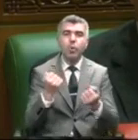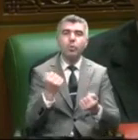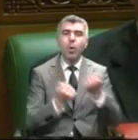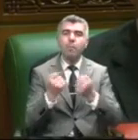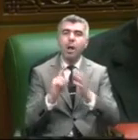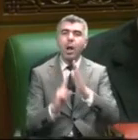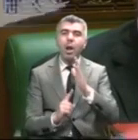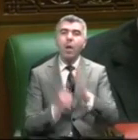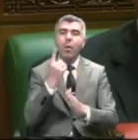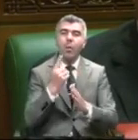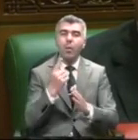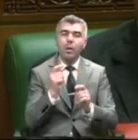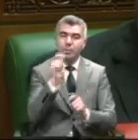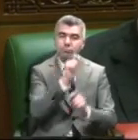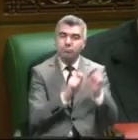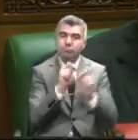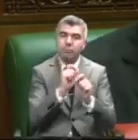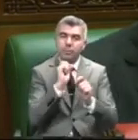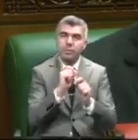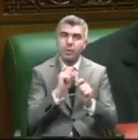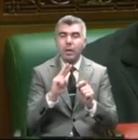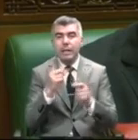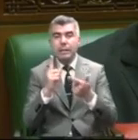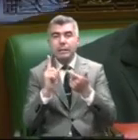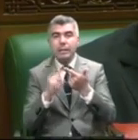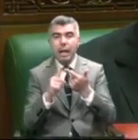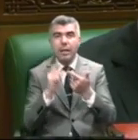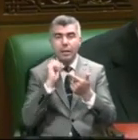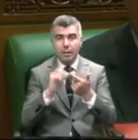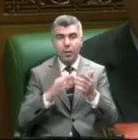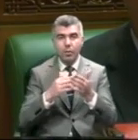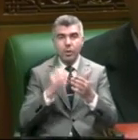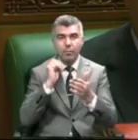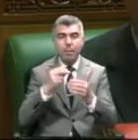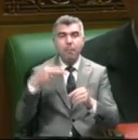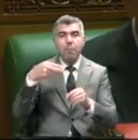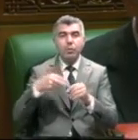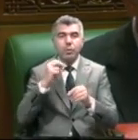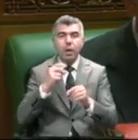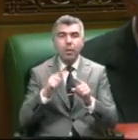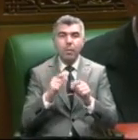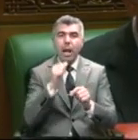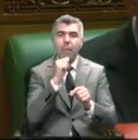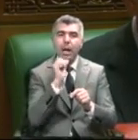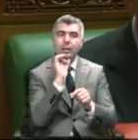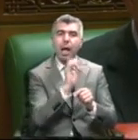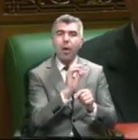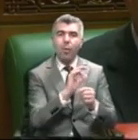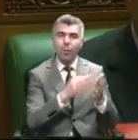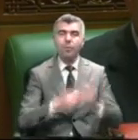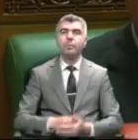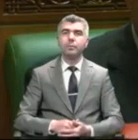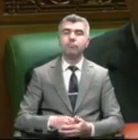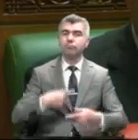محليه الصنع وتطوير اخرى تعمل بالوقود الهيدروجيني الشيء الذي سيؤجل بلادنا